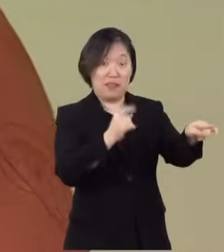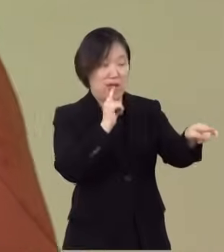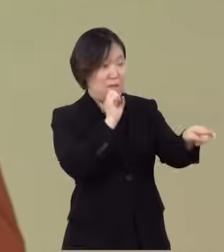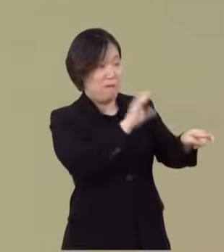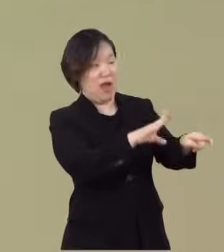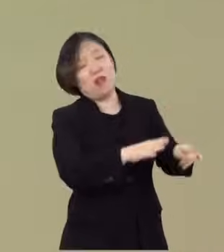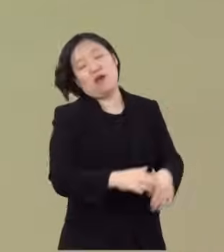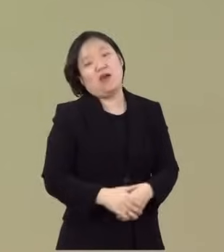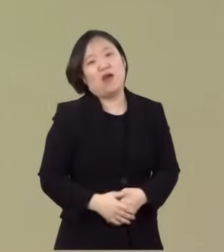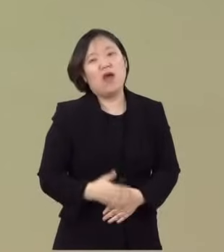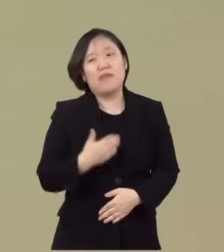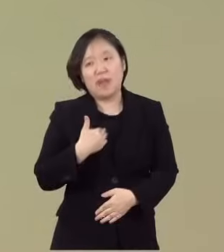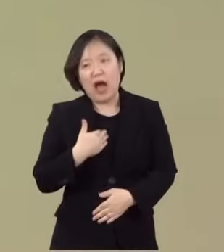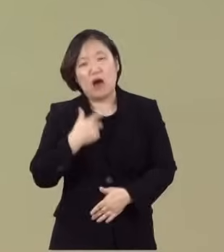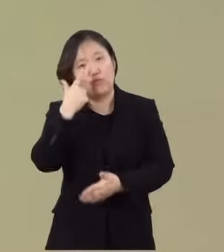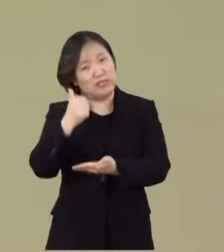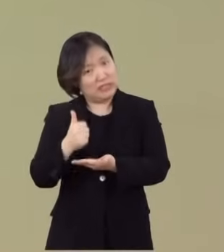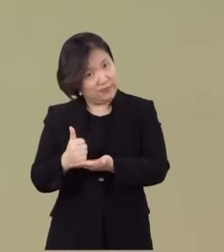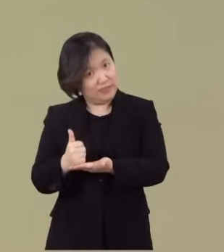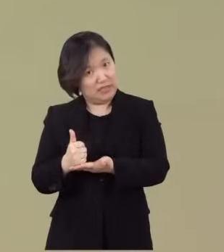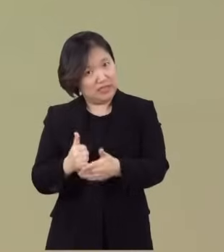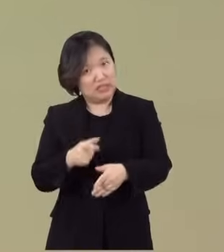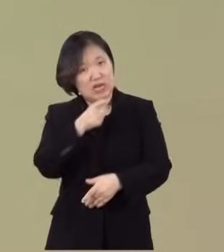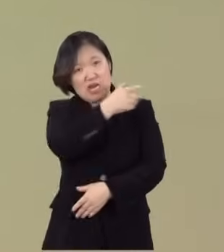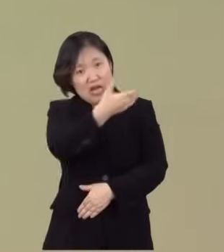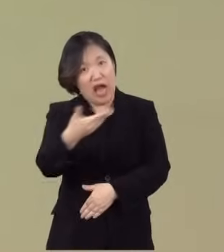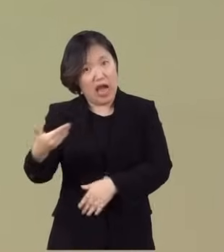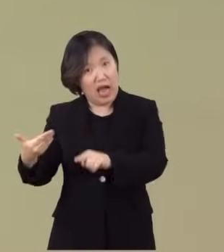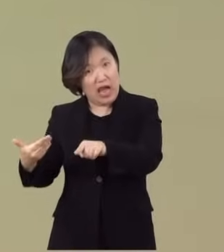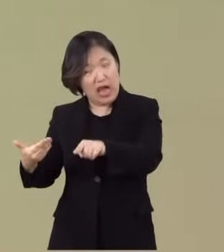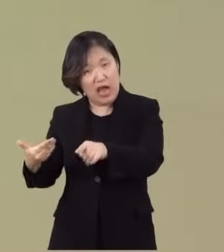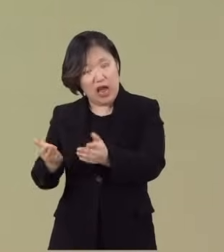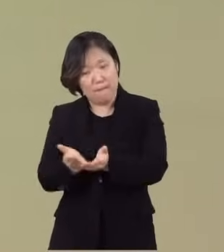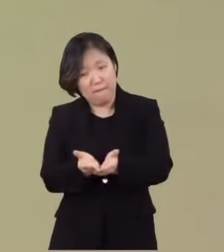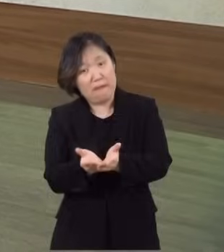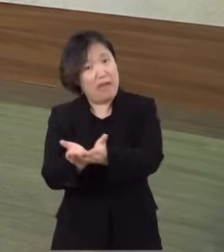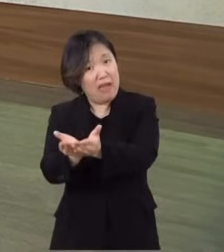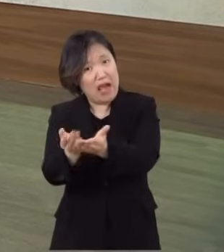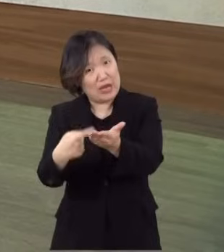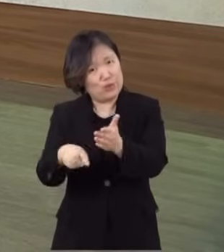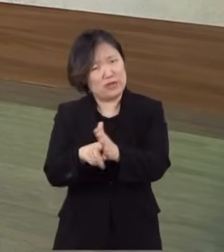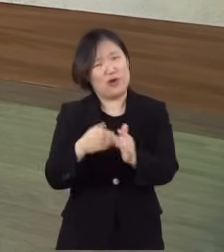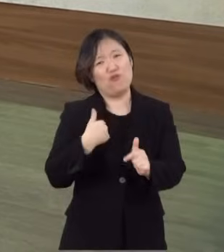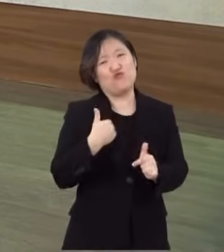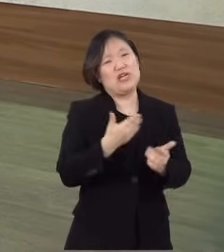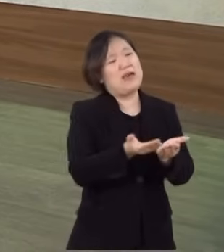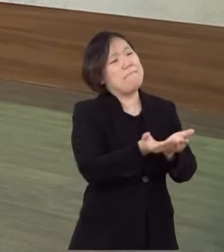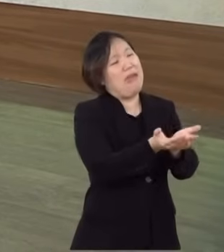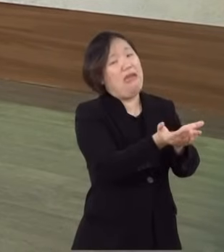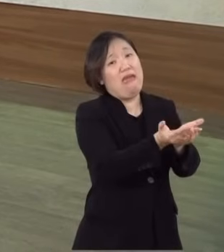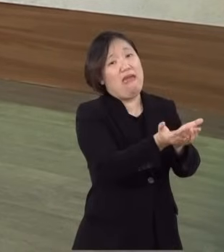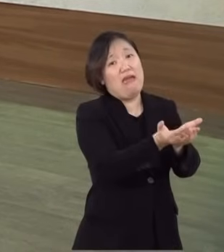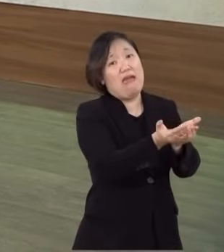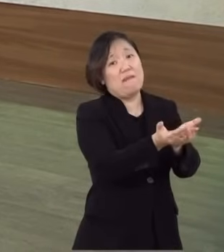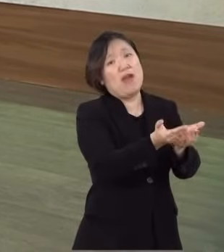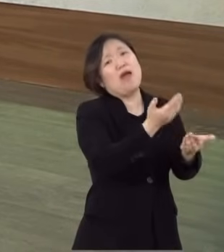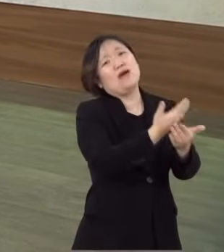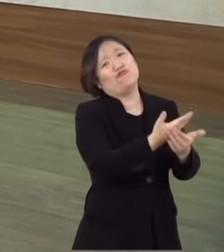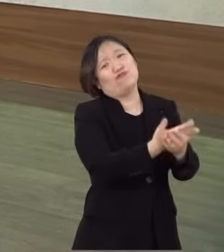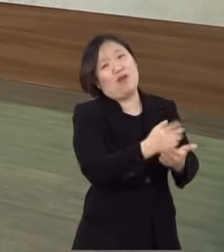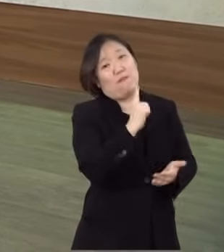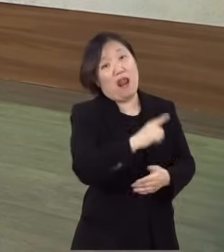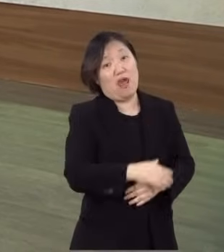뱃사공에게 우리들이 강을 건널 수 있도록 우리들을 배에 태워